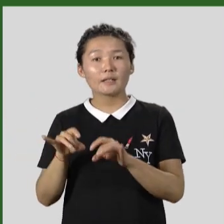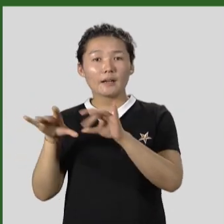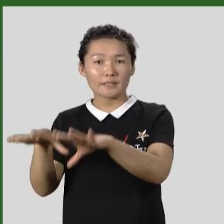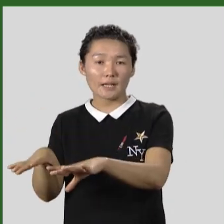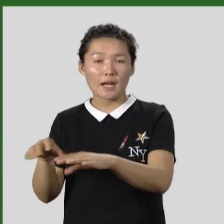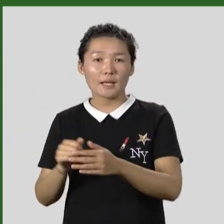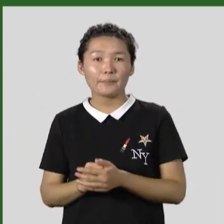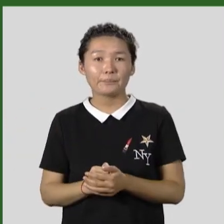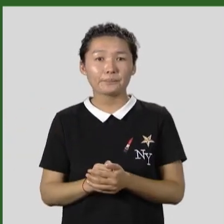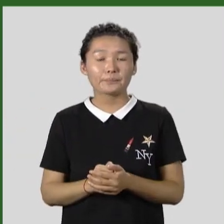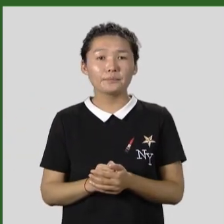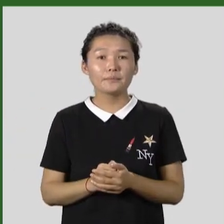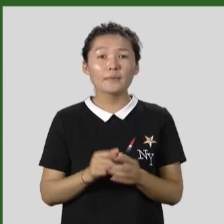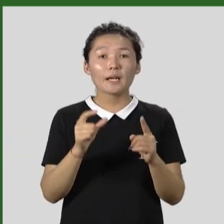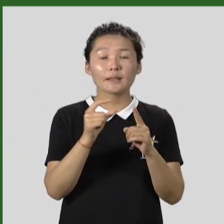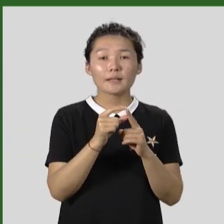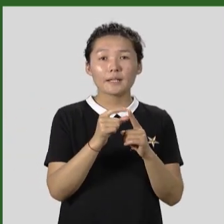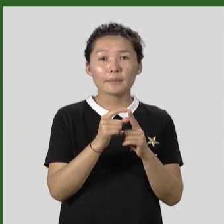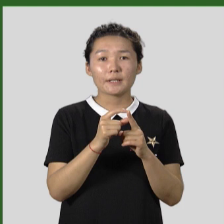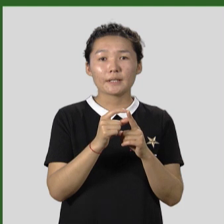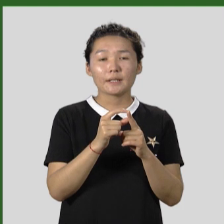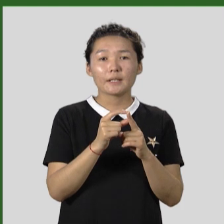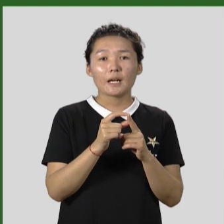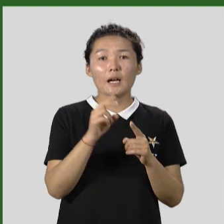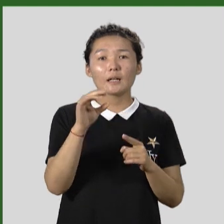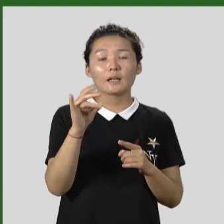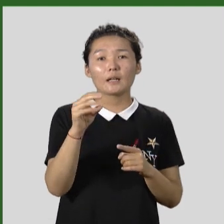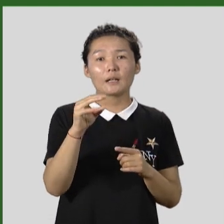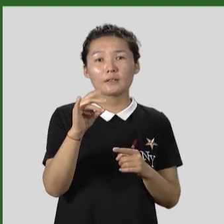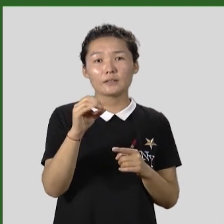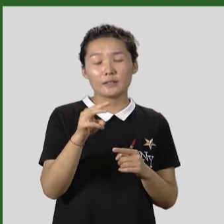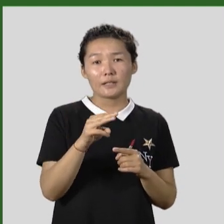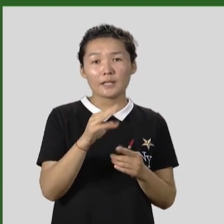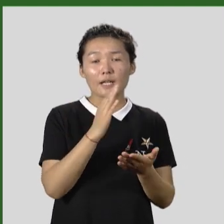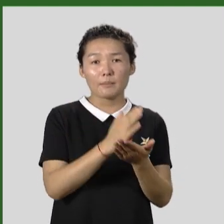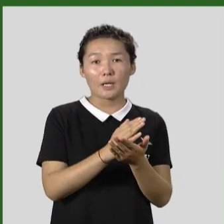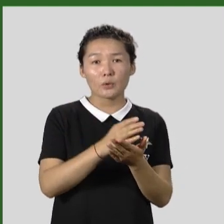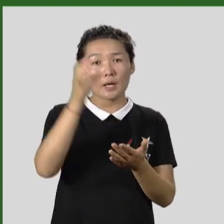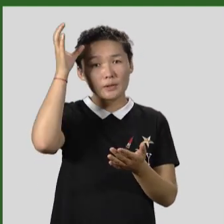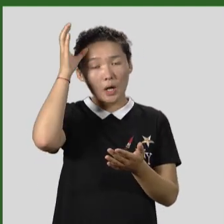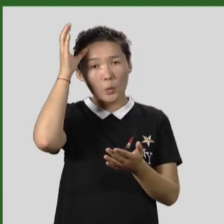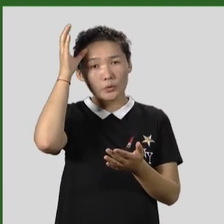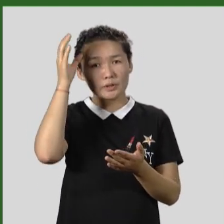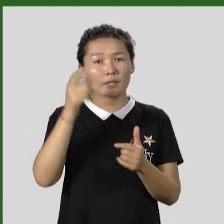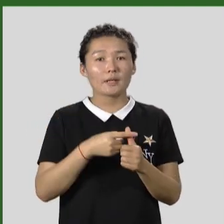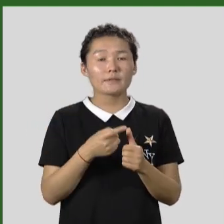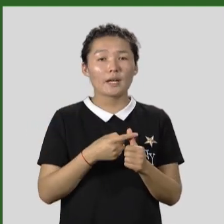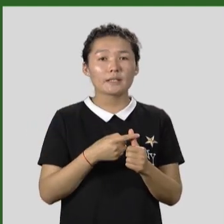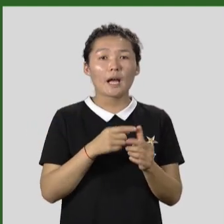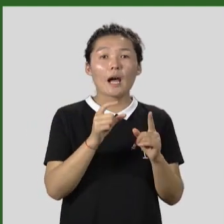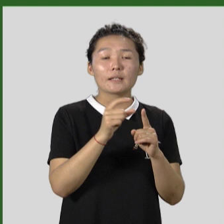Термины материк и континент имеют научное значение, а вот термин «часть света» делит сушу